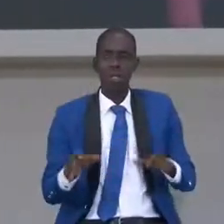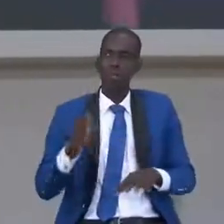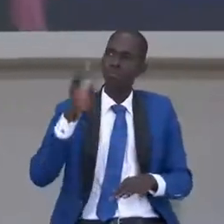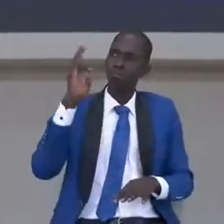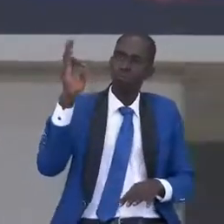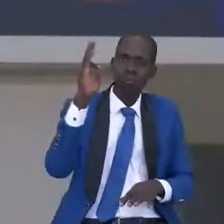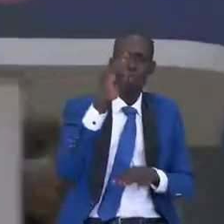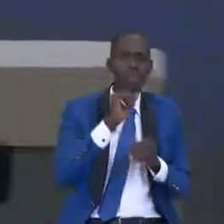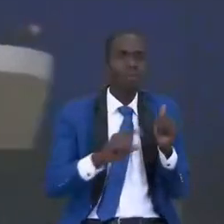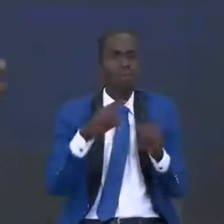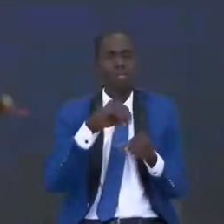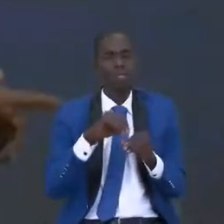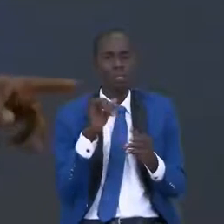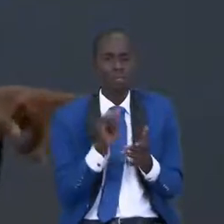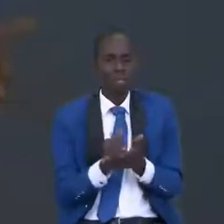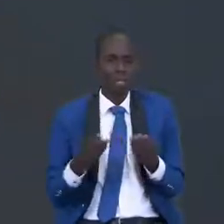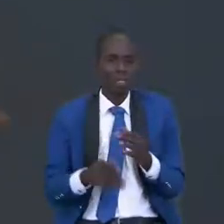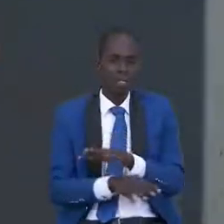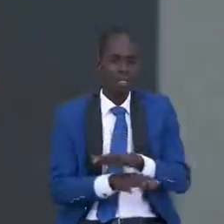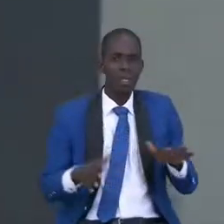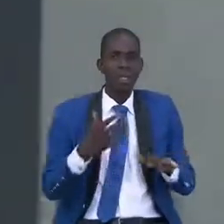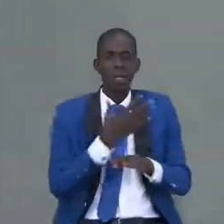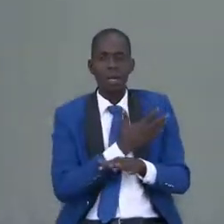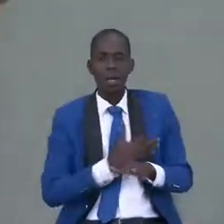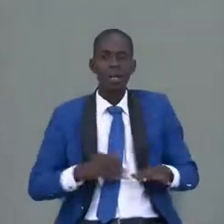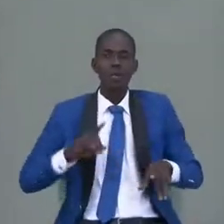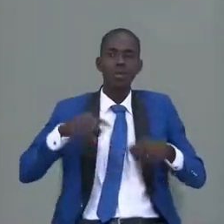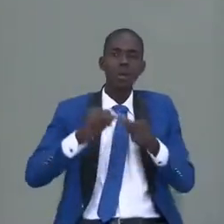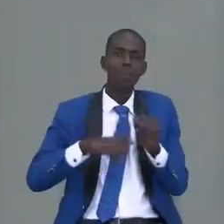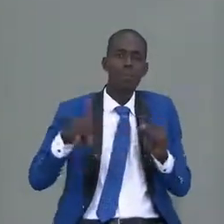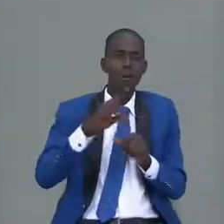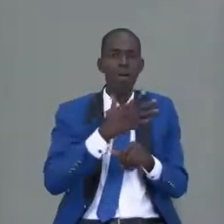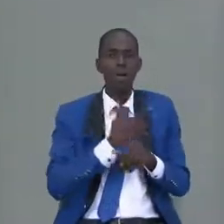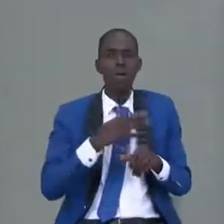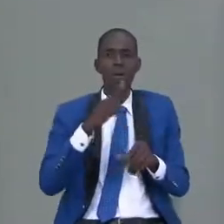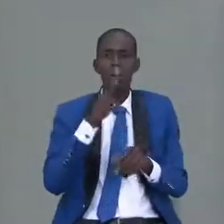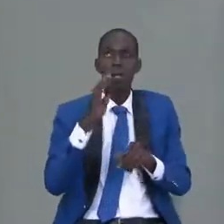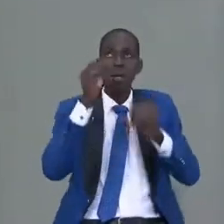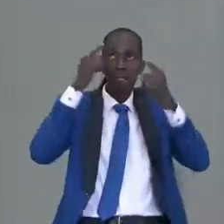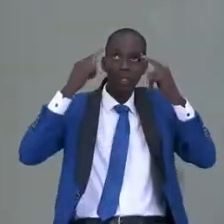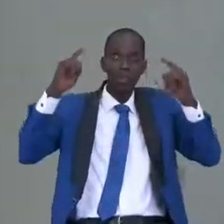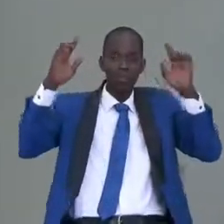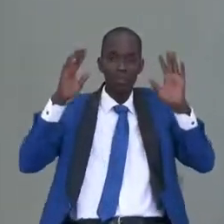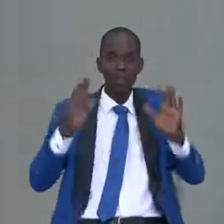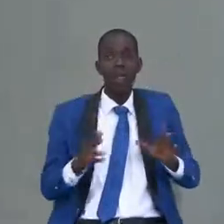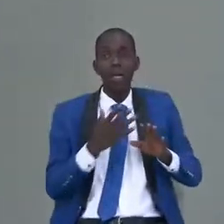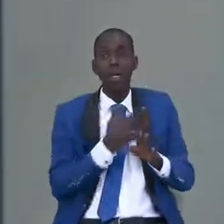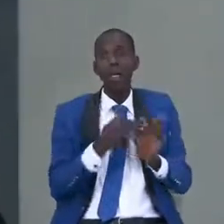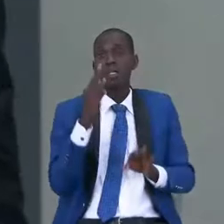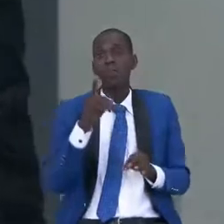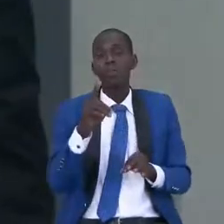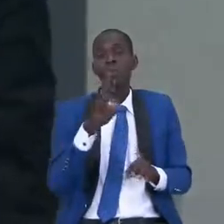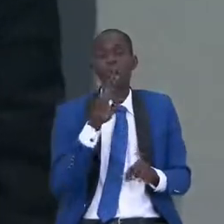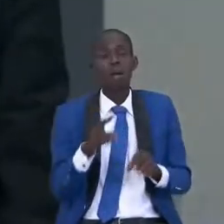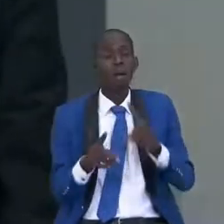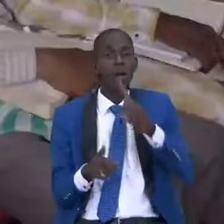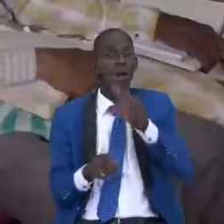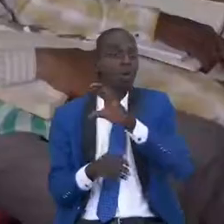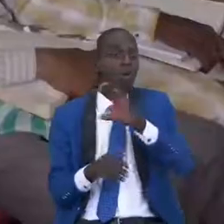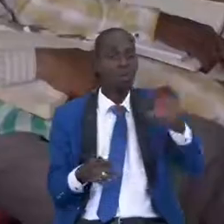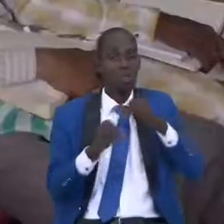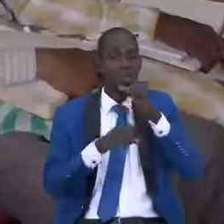va partout et sois un réalisateur. Même si tu as 100 ans, Dieu va mettre